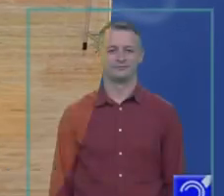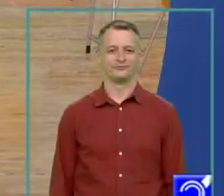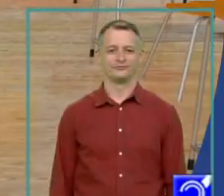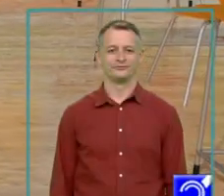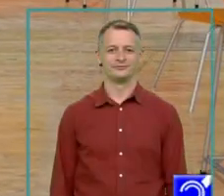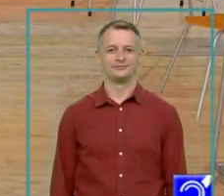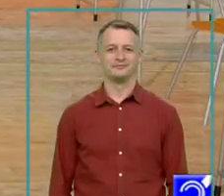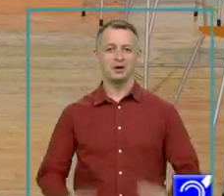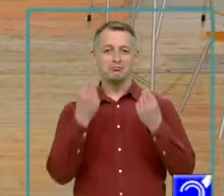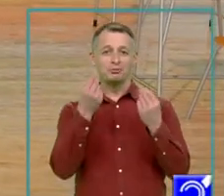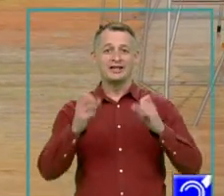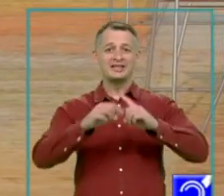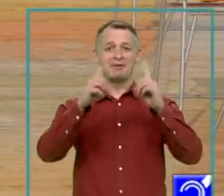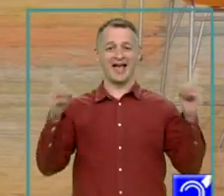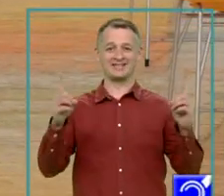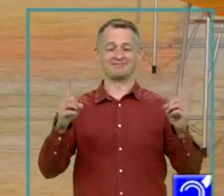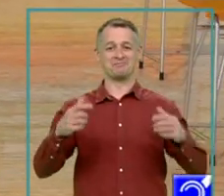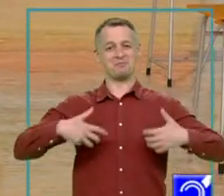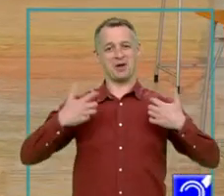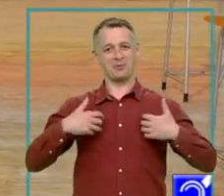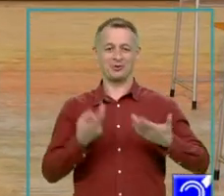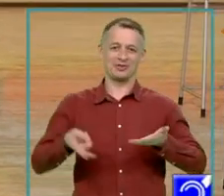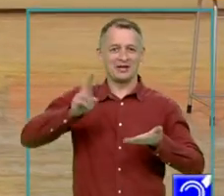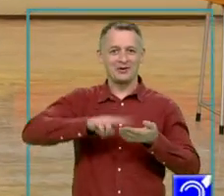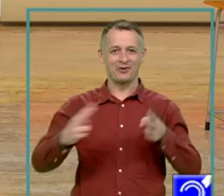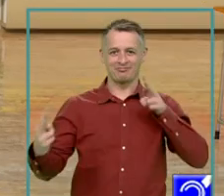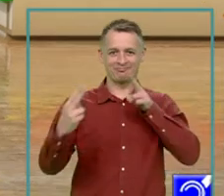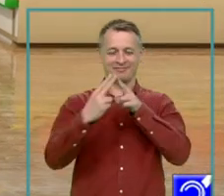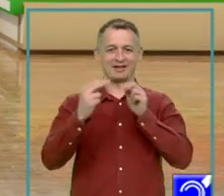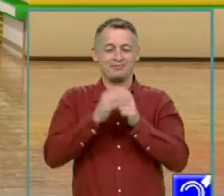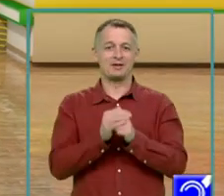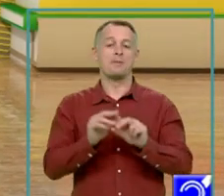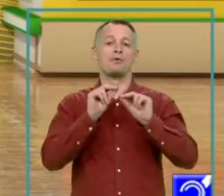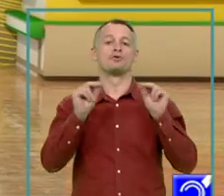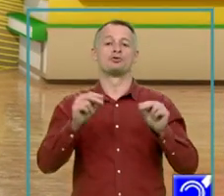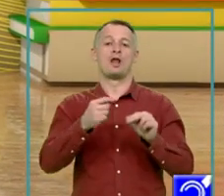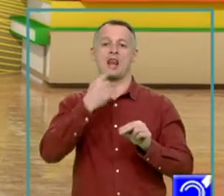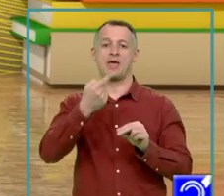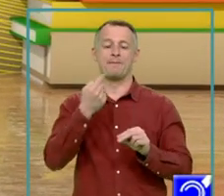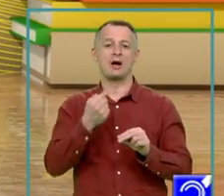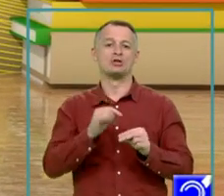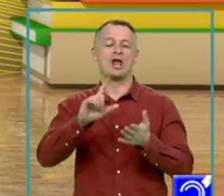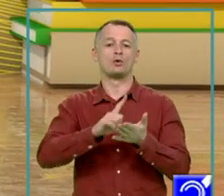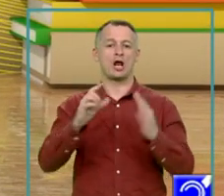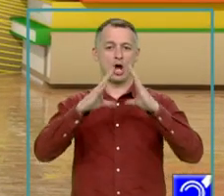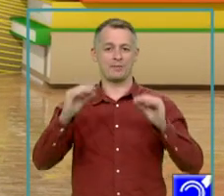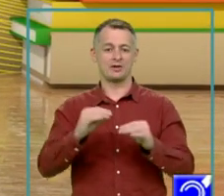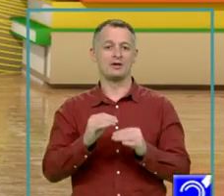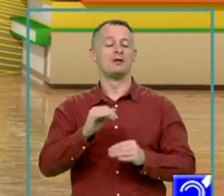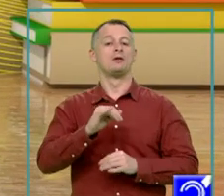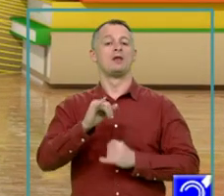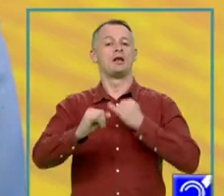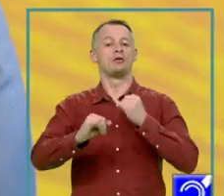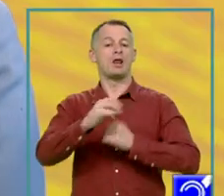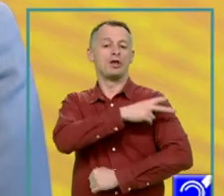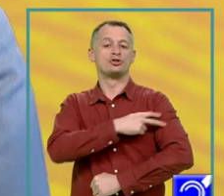pfai de dimineața mă bucur că ne revedem Eu sunt Iuliana crânguș profesor de literatură și limba română la liceul internațional de need